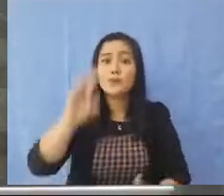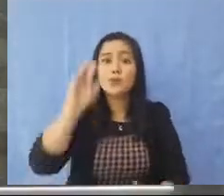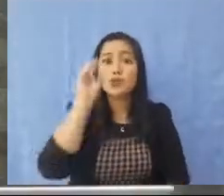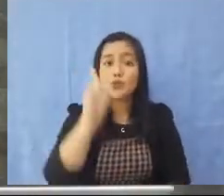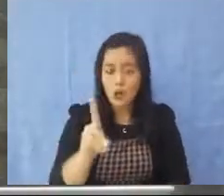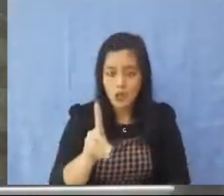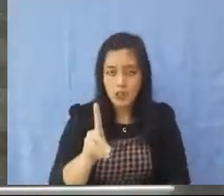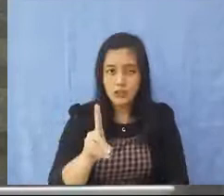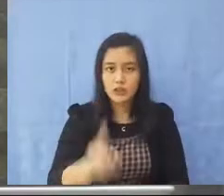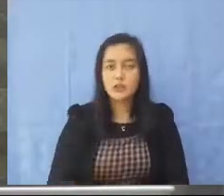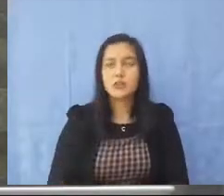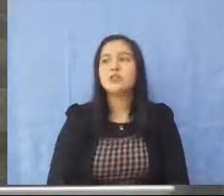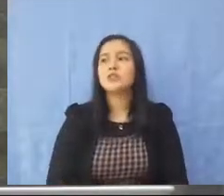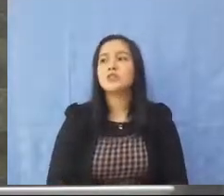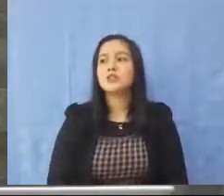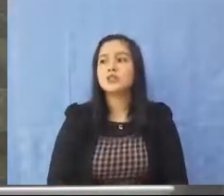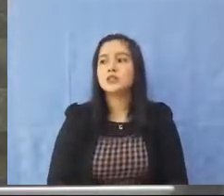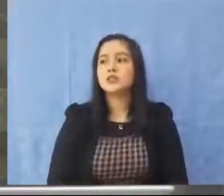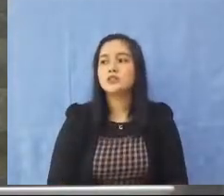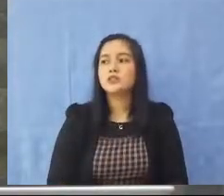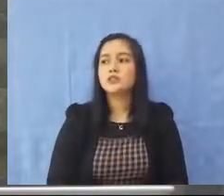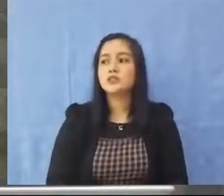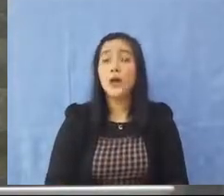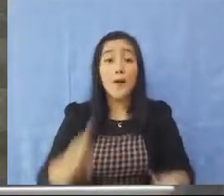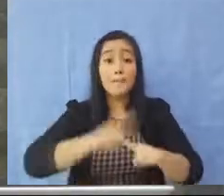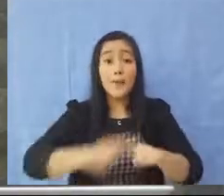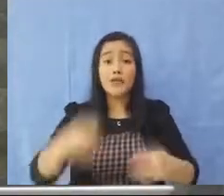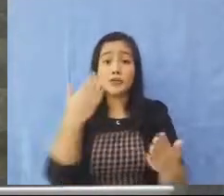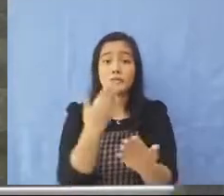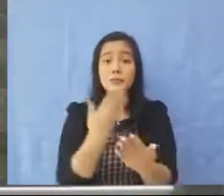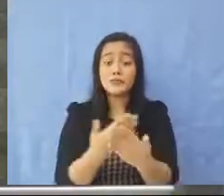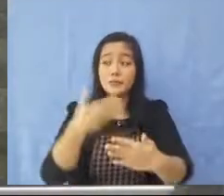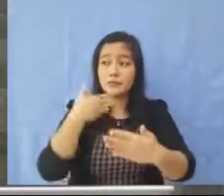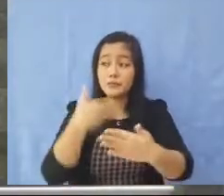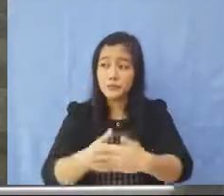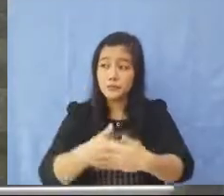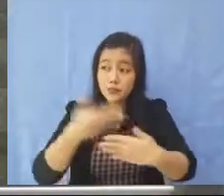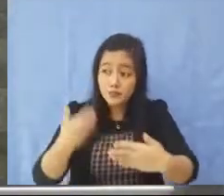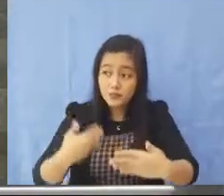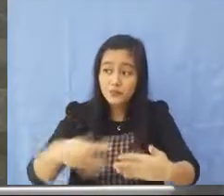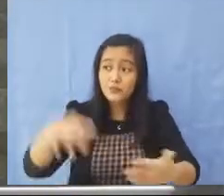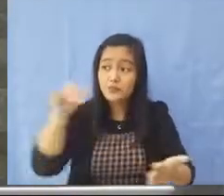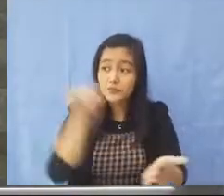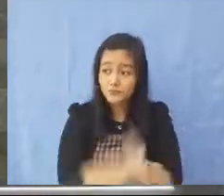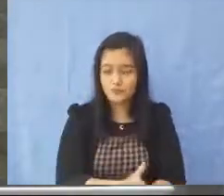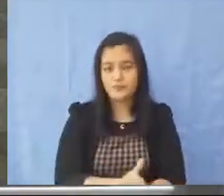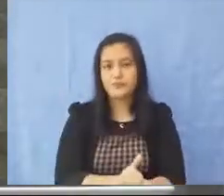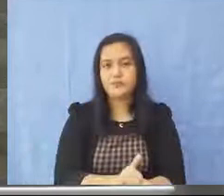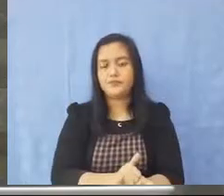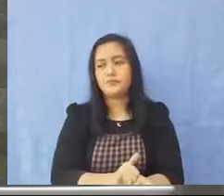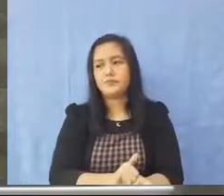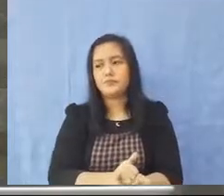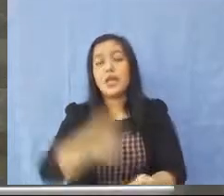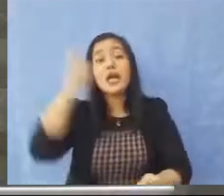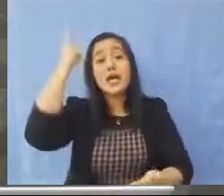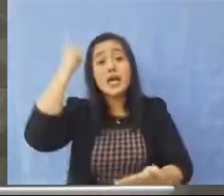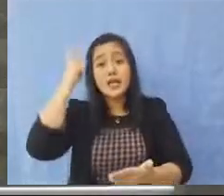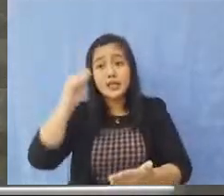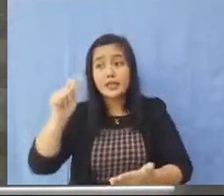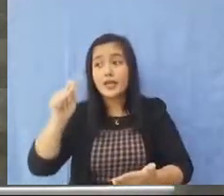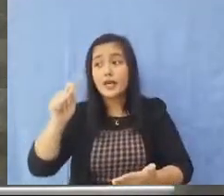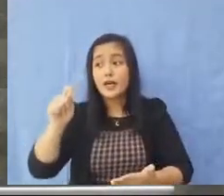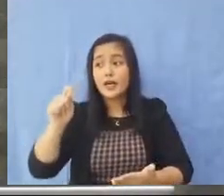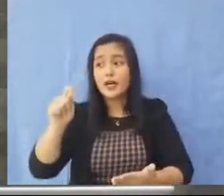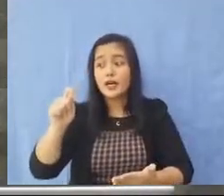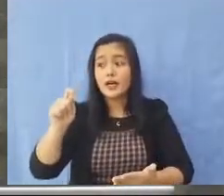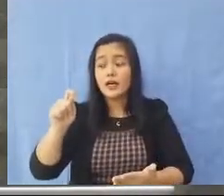ng, by the way, bago po ituloy, lilinawin ko lang po ha. So yung nilalaman ng Book of Genesis, mula chapter